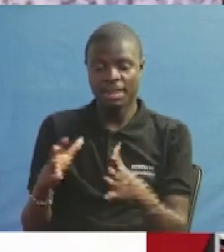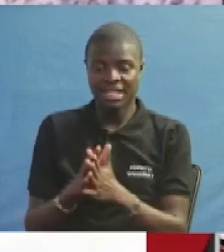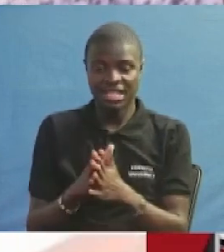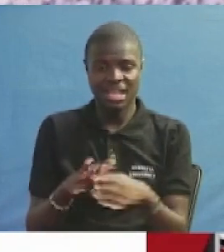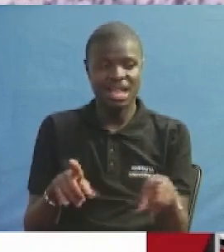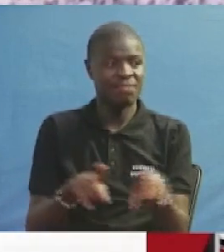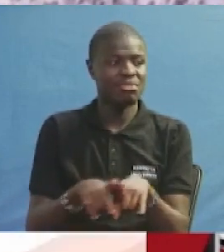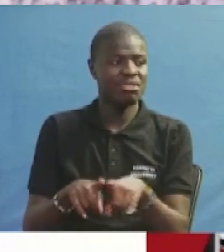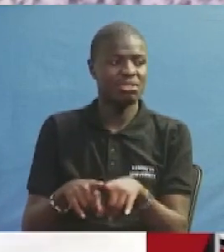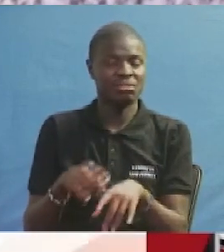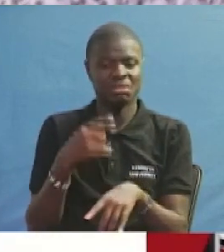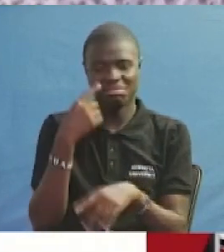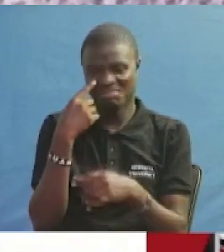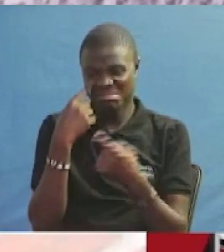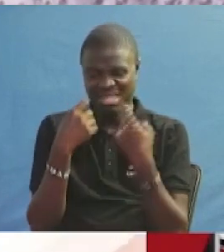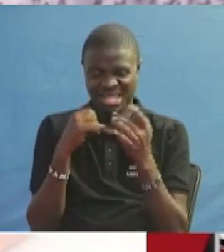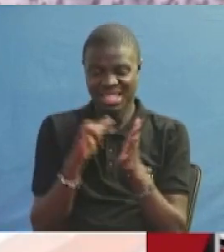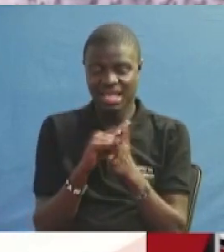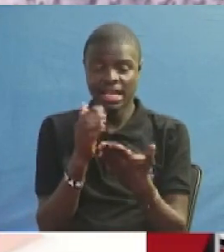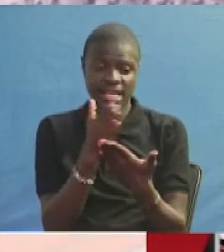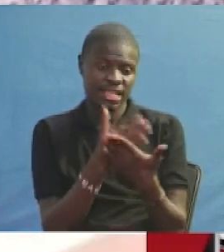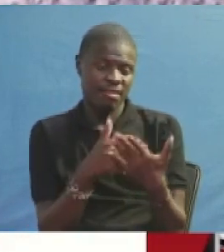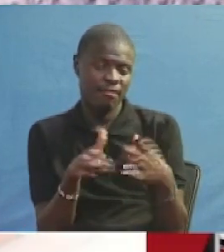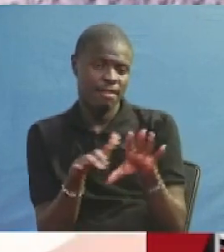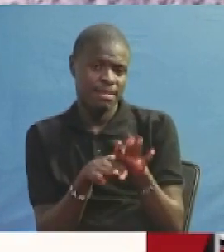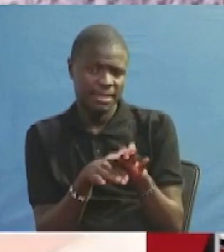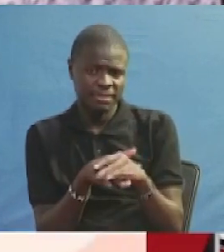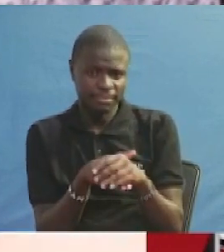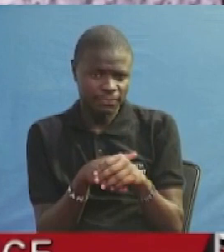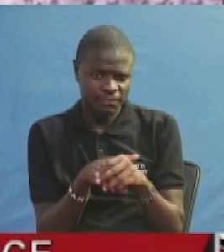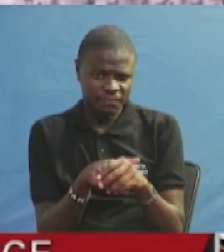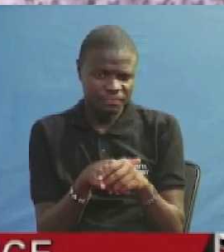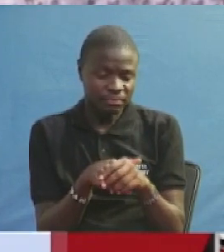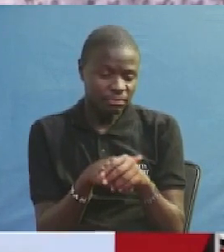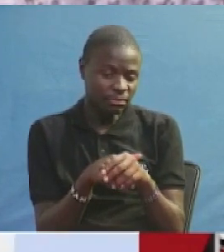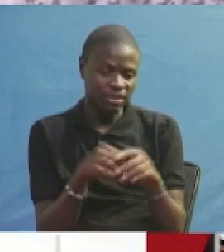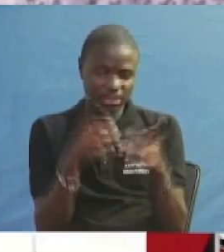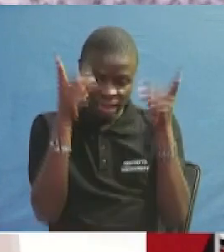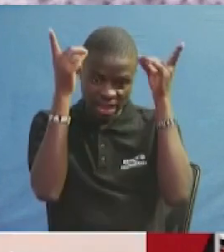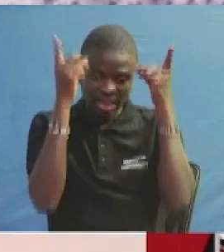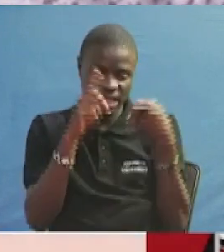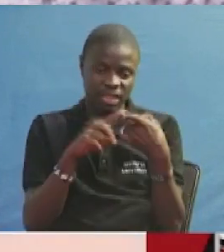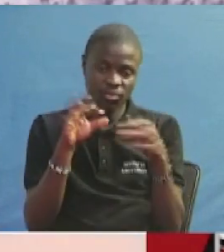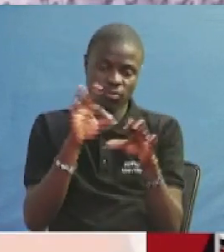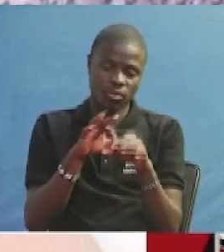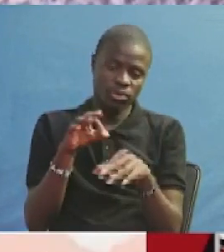also saddened that some of our members decided to vote